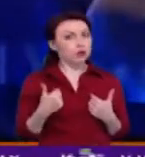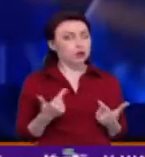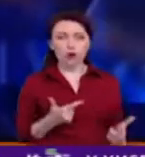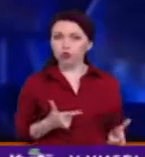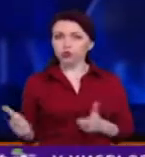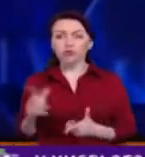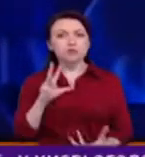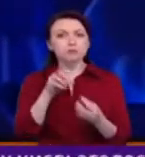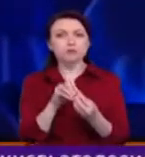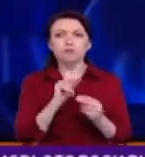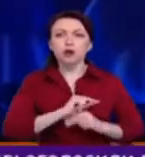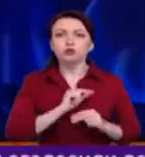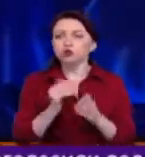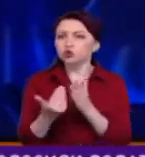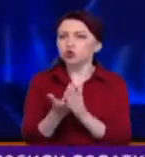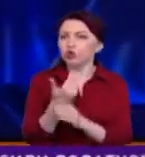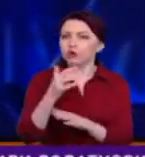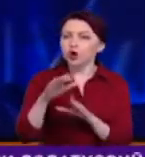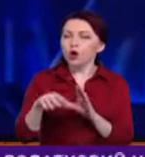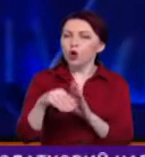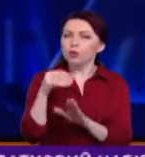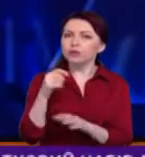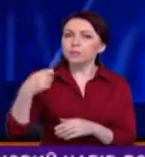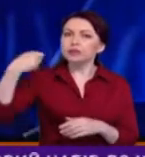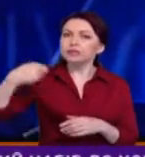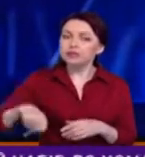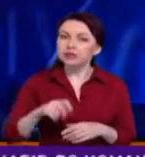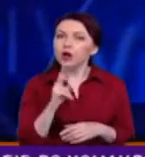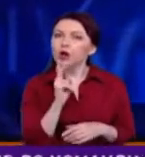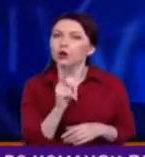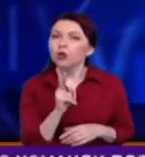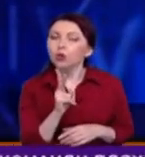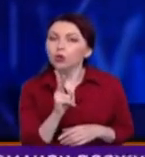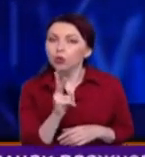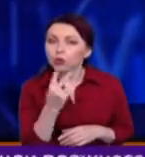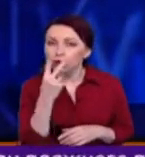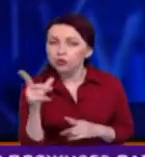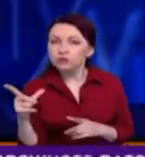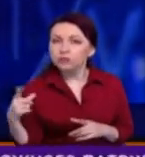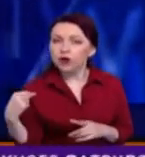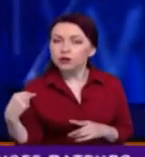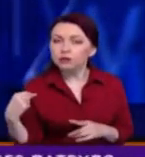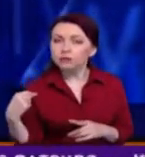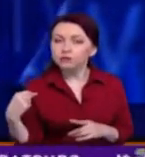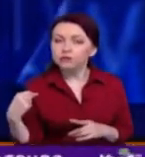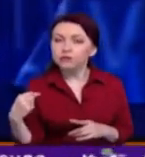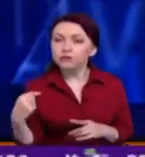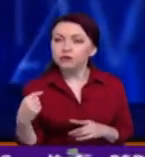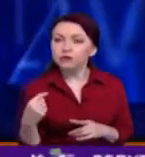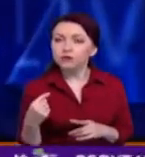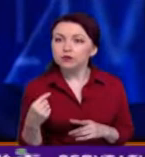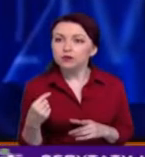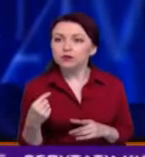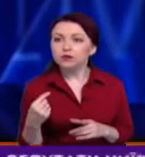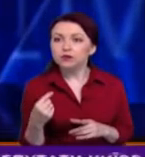на співпрацю з новообраним президентом. Кого Тимошенко бачить в цій парі з Зеленським? Очевидно, бачить як ядро